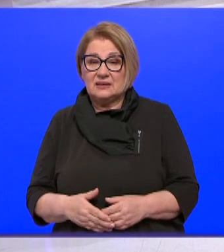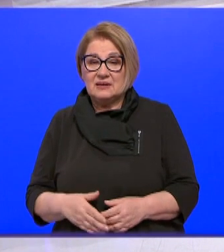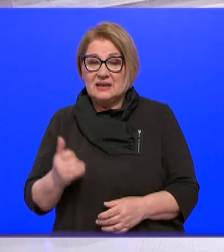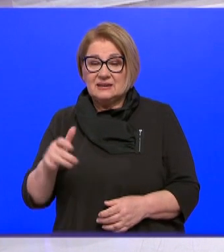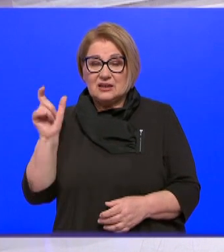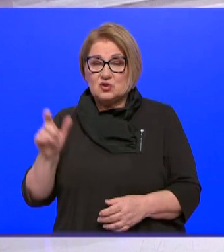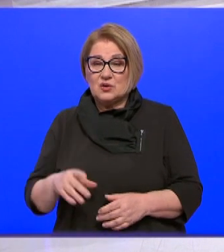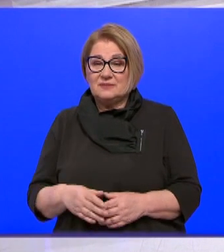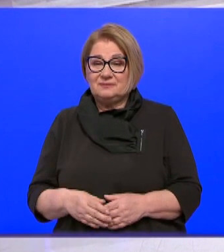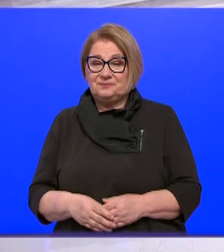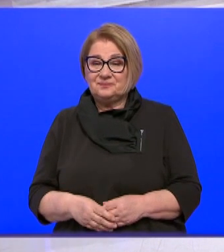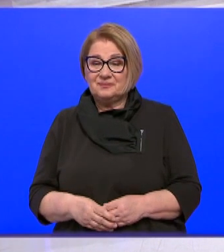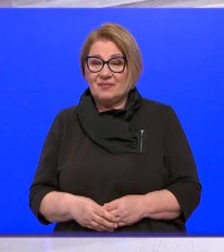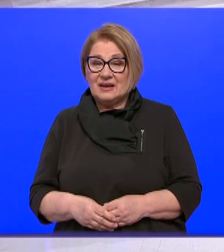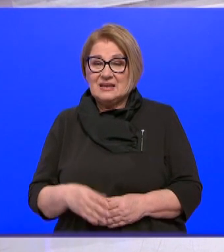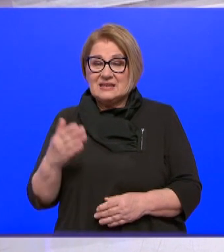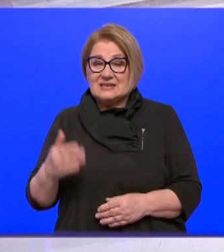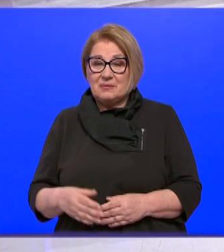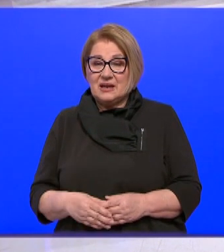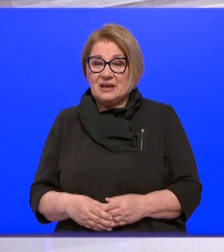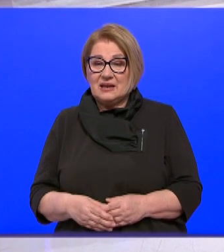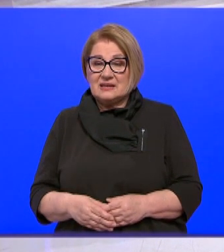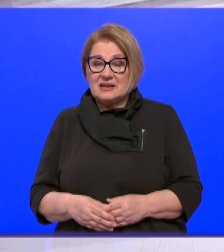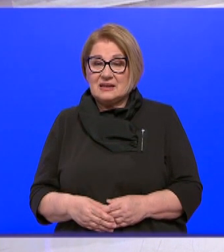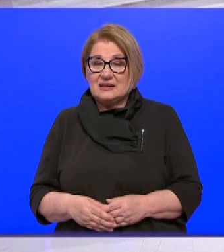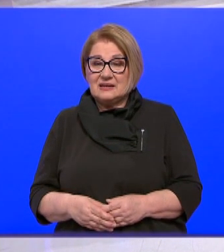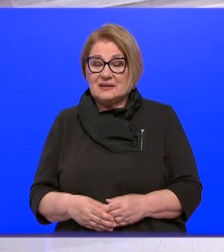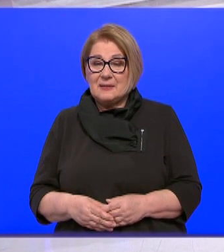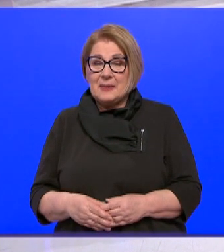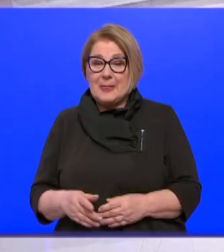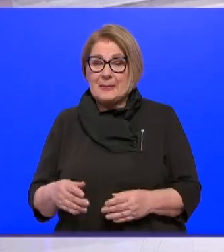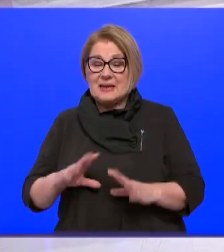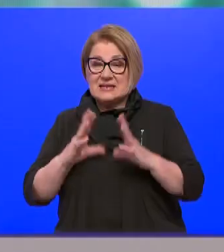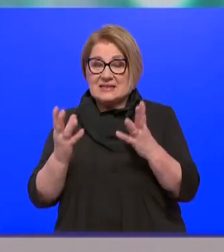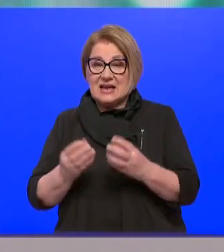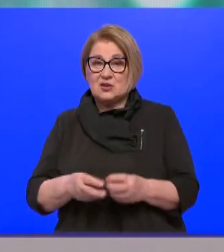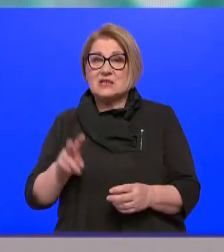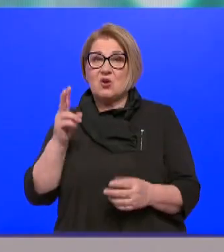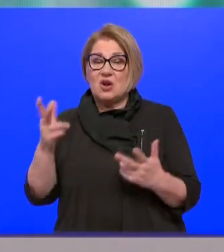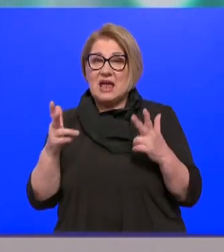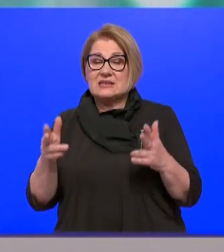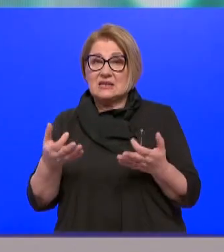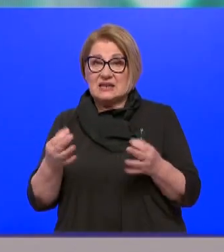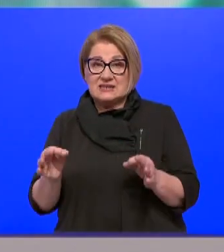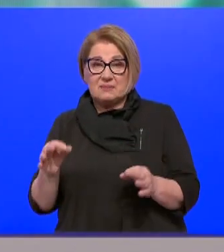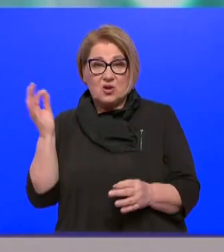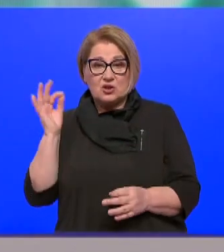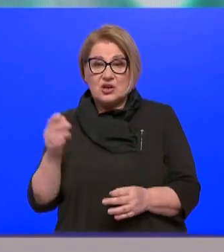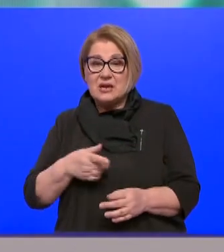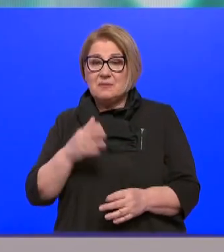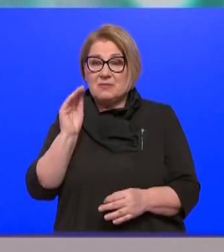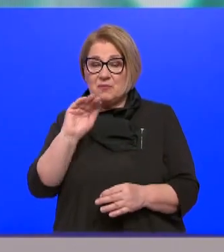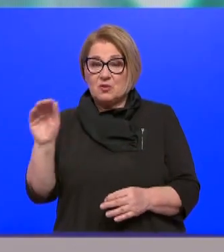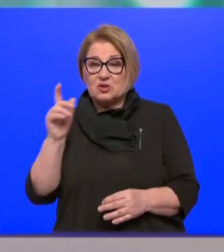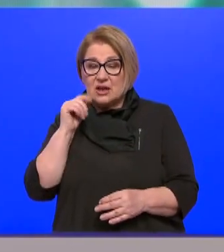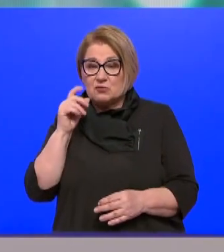Da čujem evo sada za kraj. Pa ja bih završila sa motom Hrvatske zajednice laringektomiranih, da smo zajedno glasni i da nas se bolje čuje. Pa bih poručila